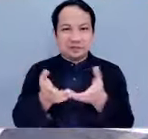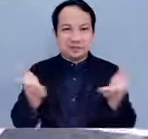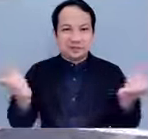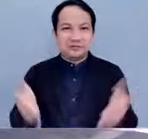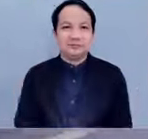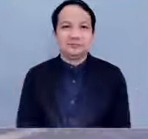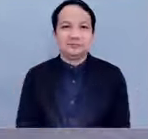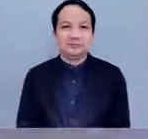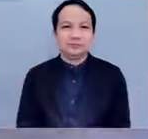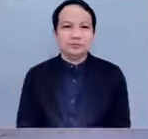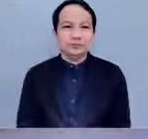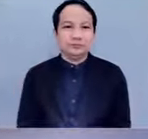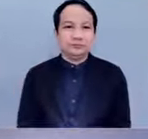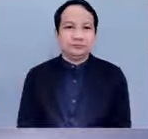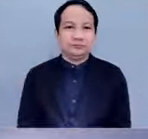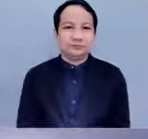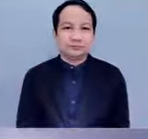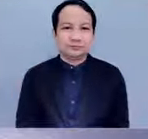kapatid!